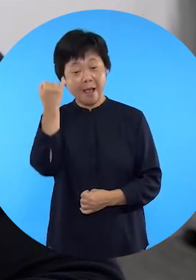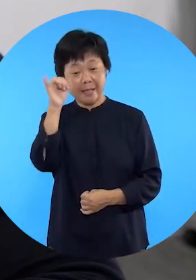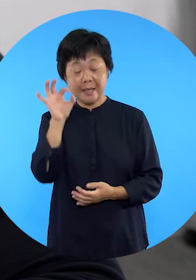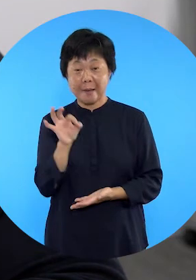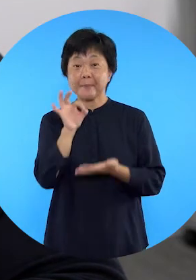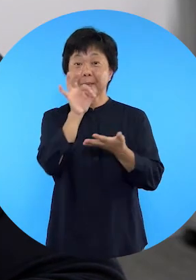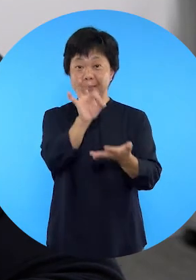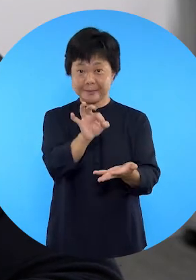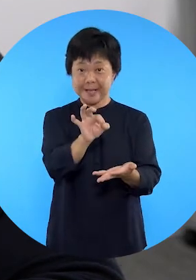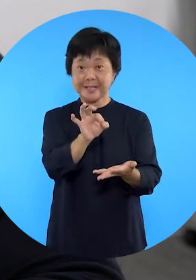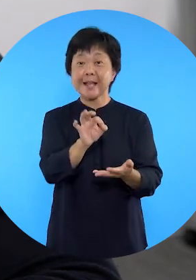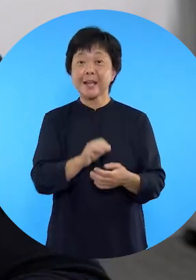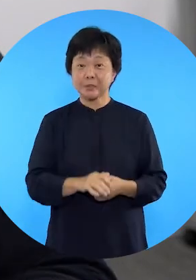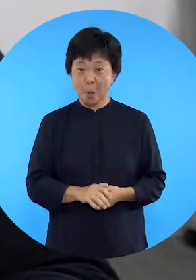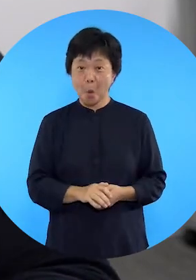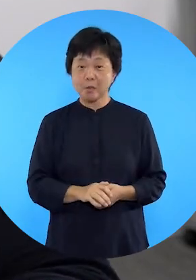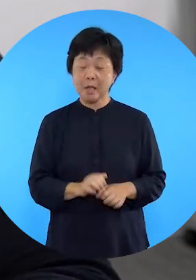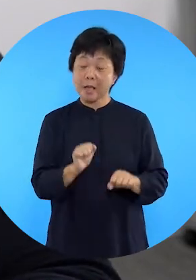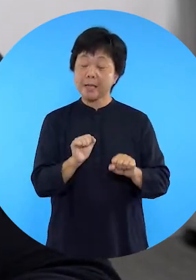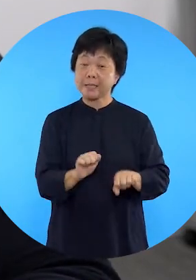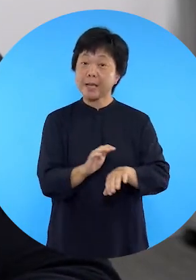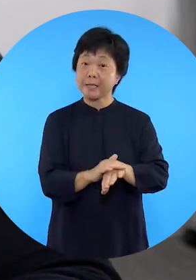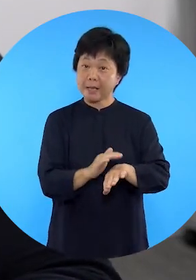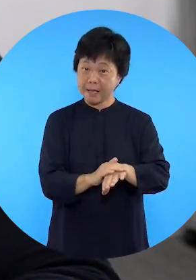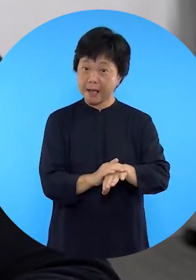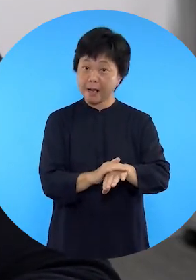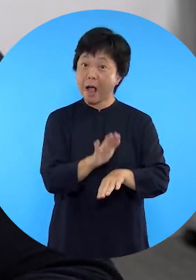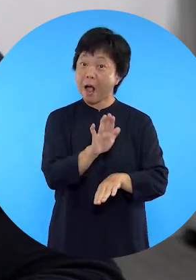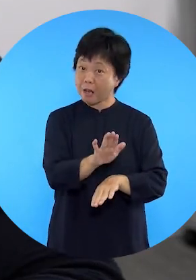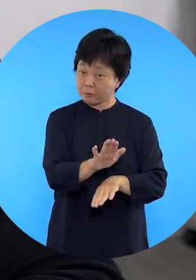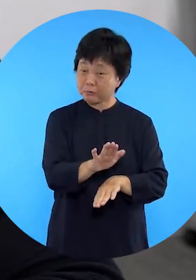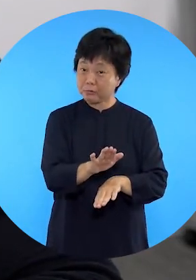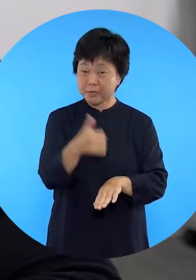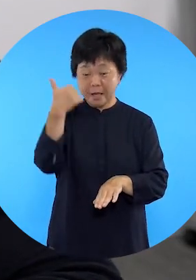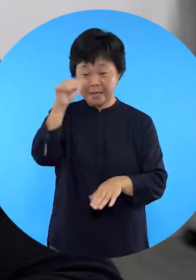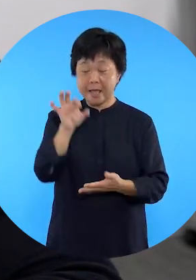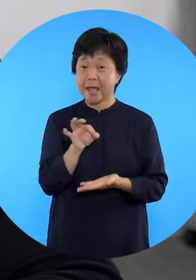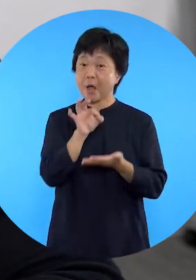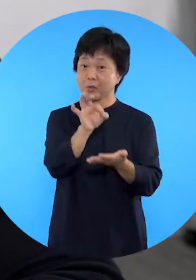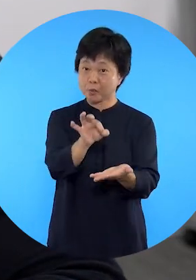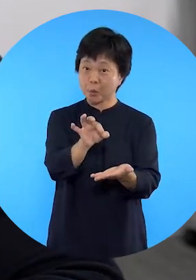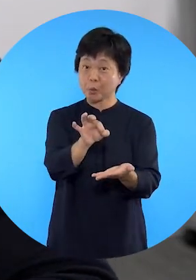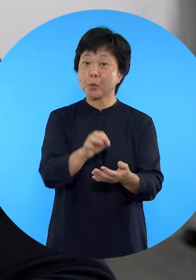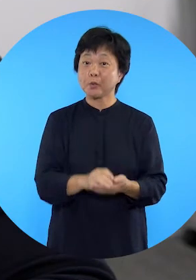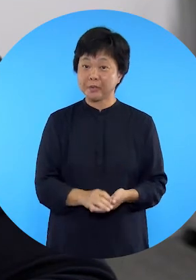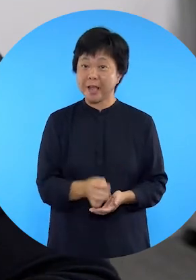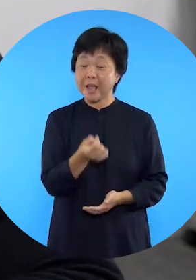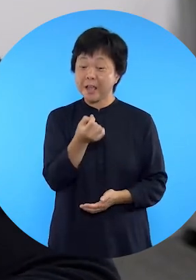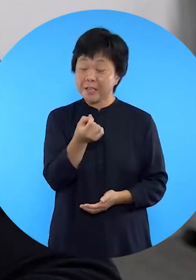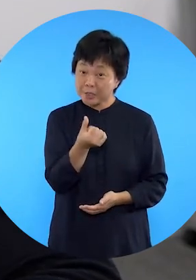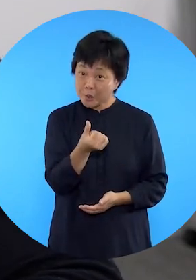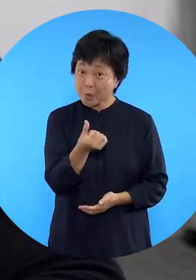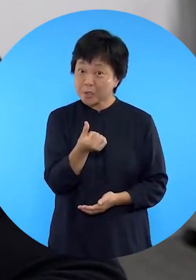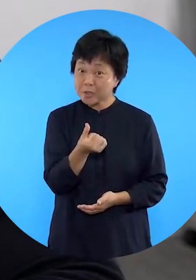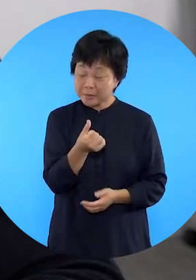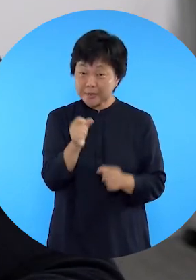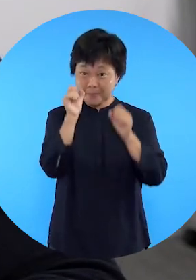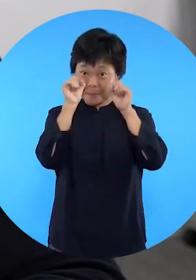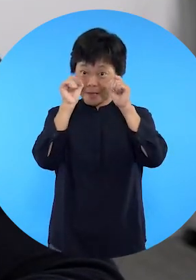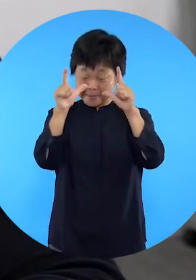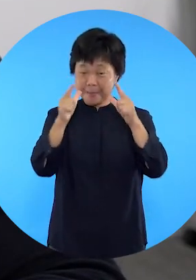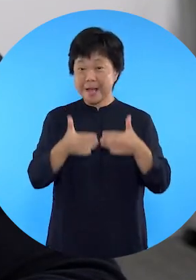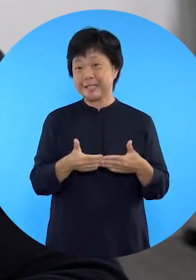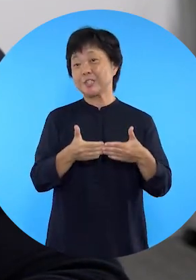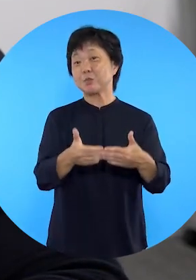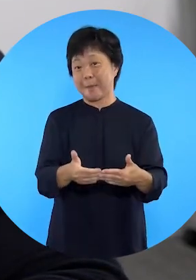申し上げて差し上げるとか、こういったやり方がいいのではないかというご提案をすることによって少しだけ前が広げがある